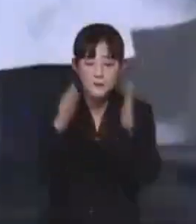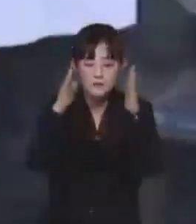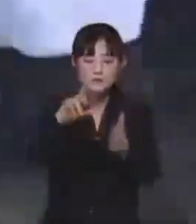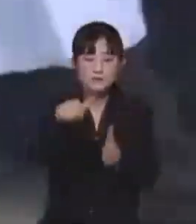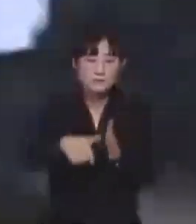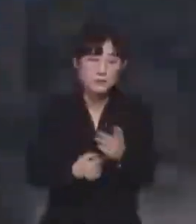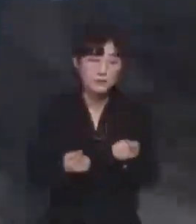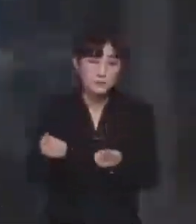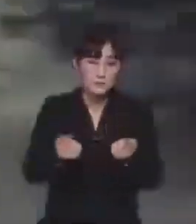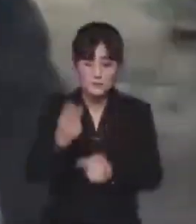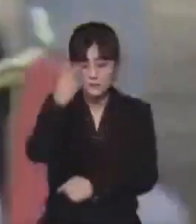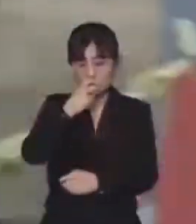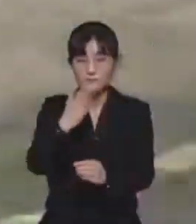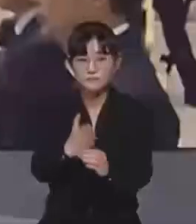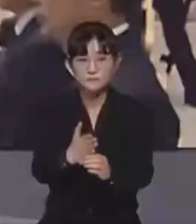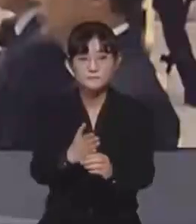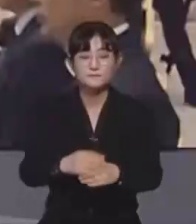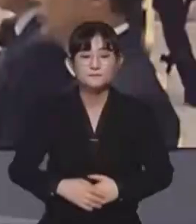검토하고 있습니다.